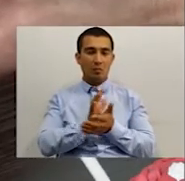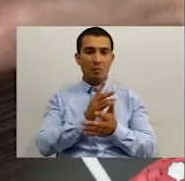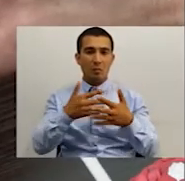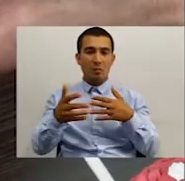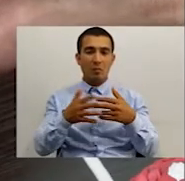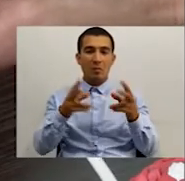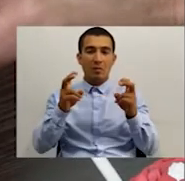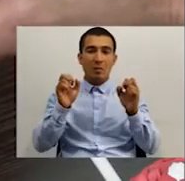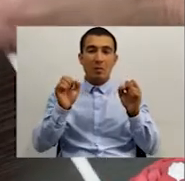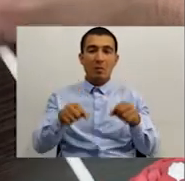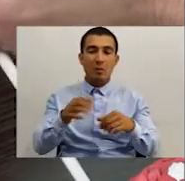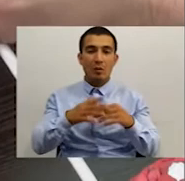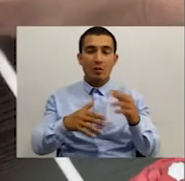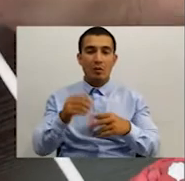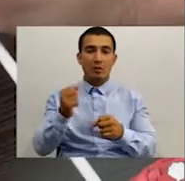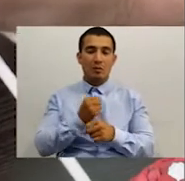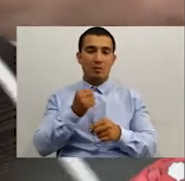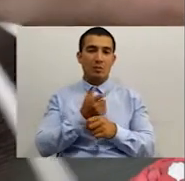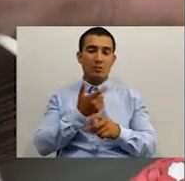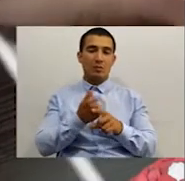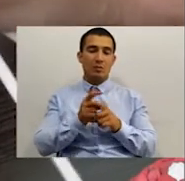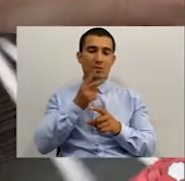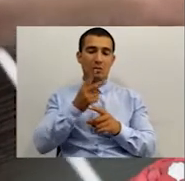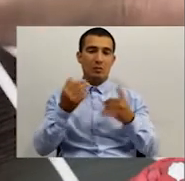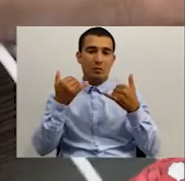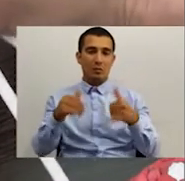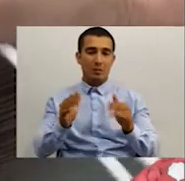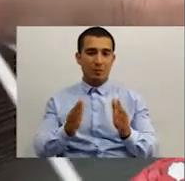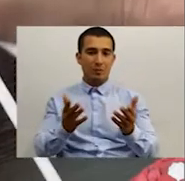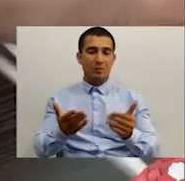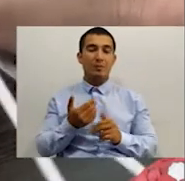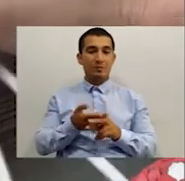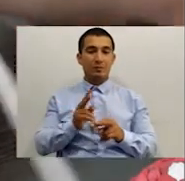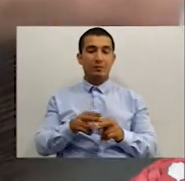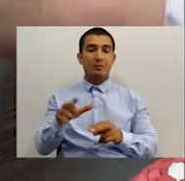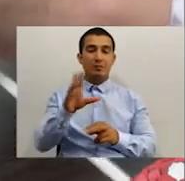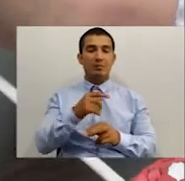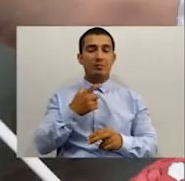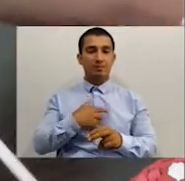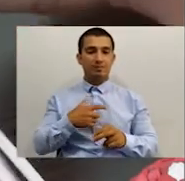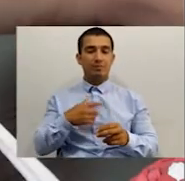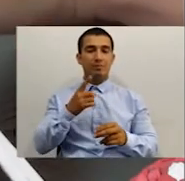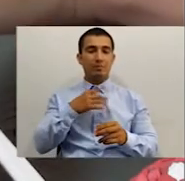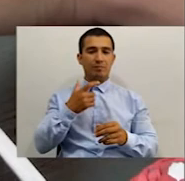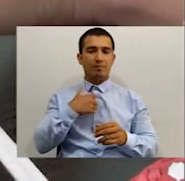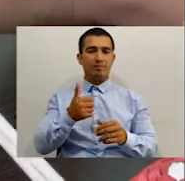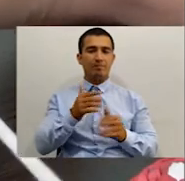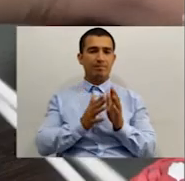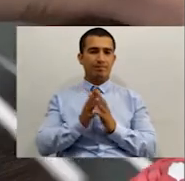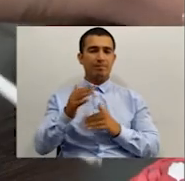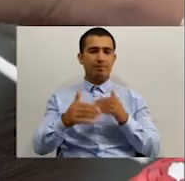үлкі қоғыздан шыны қанар сұрағыны ясысы болар кәнді. Мұны ішліт сейлі болады. Тәйір